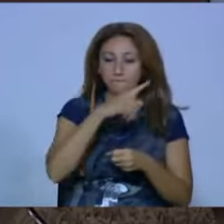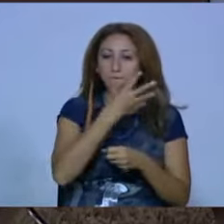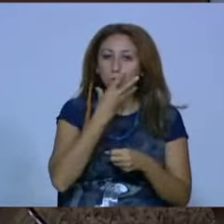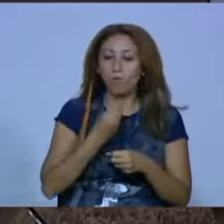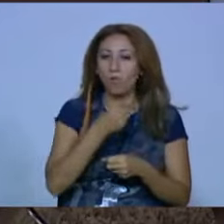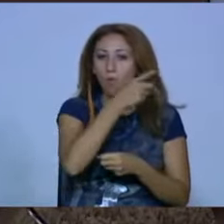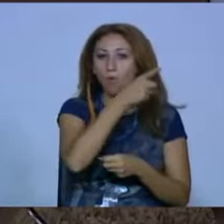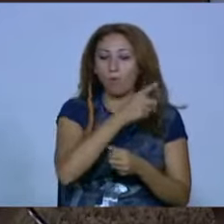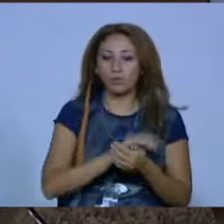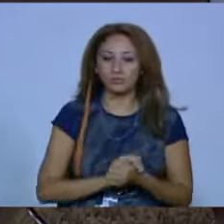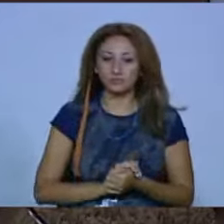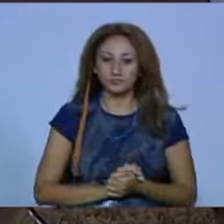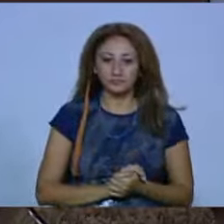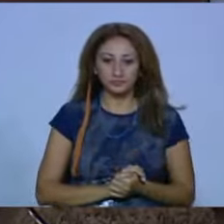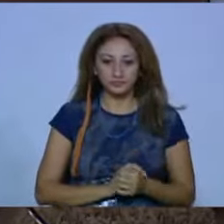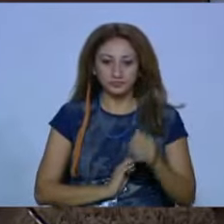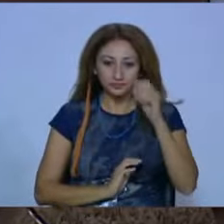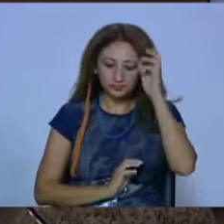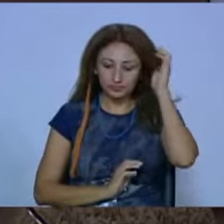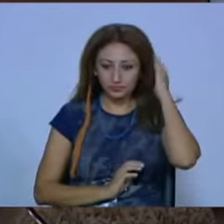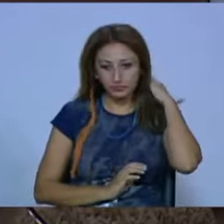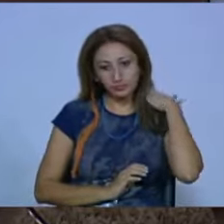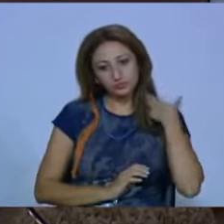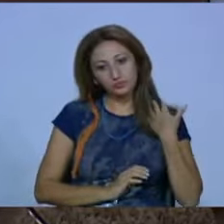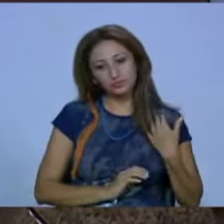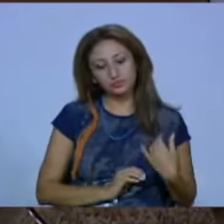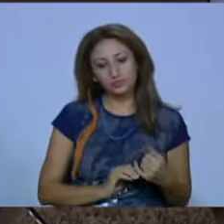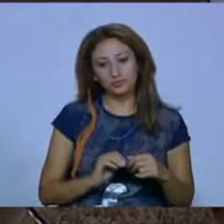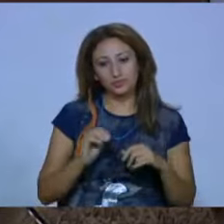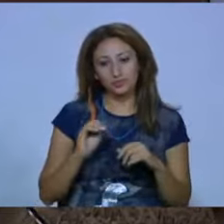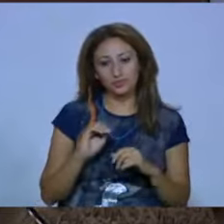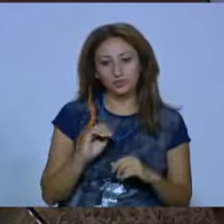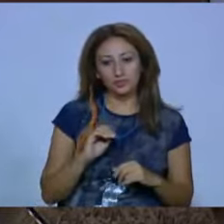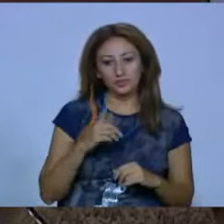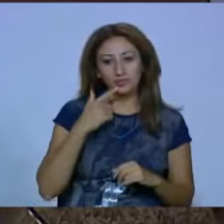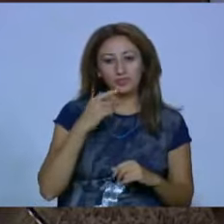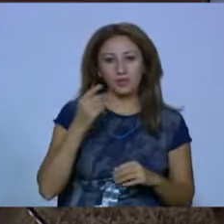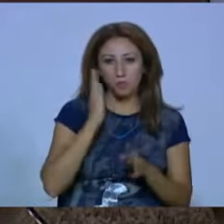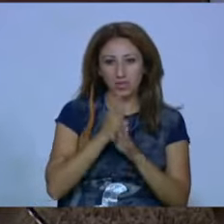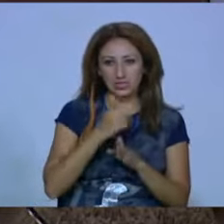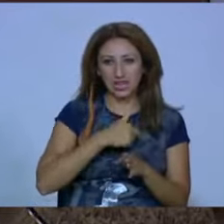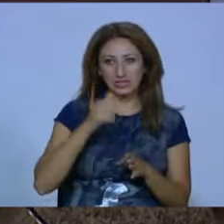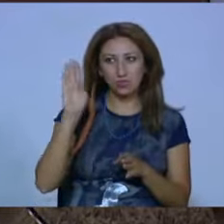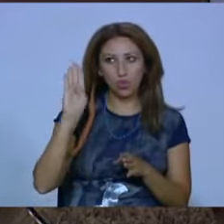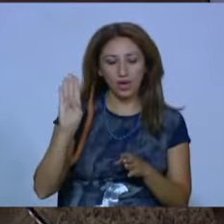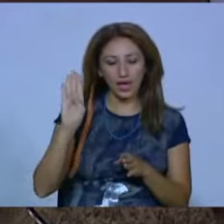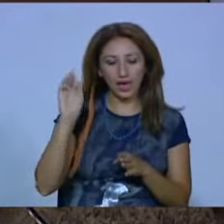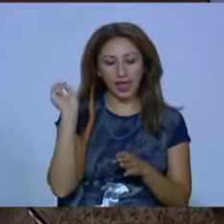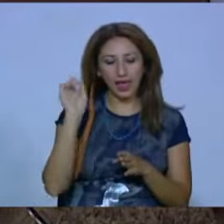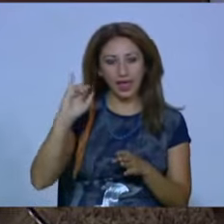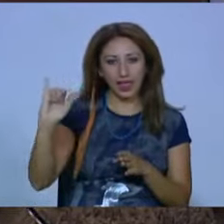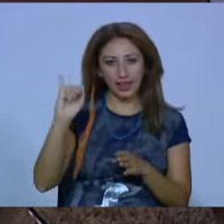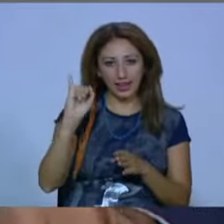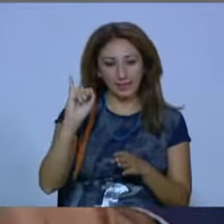قبل الشغل مع علاء كان مع يوسف عارف اضحك ولكن كريم بصمته الحقيقيه كانت مع علاء. وعلاء